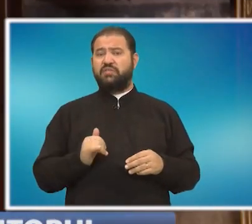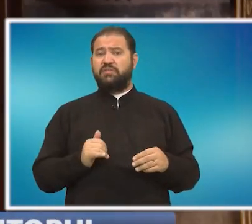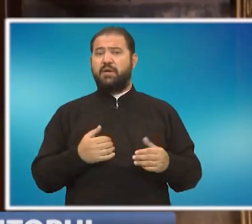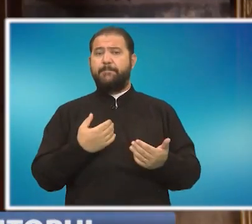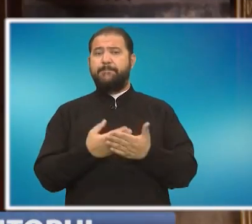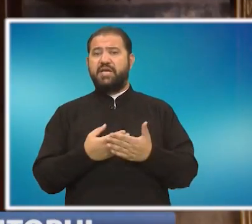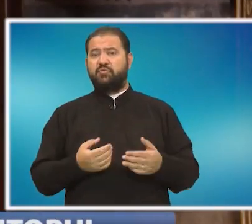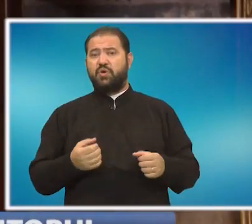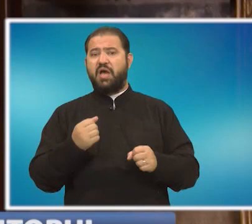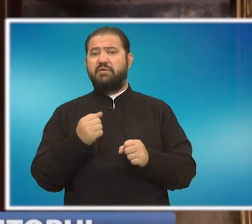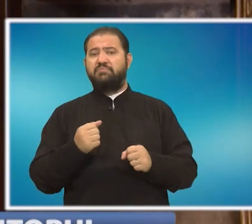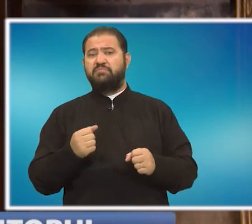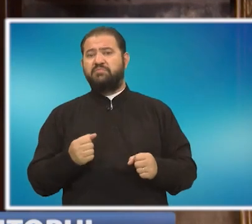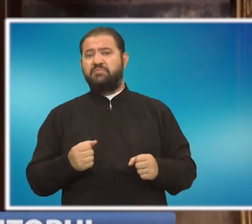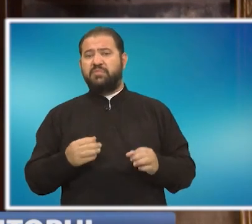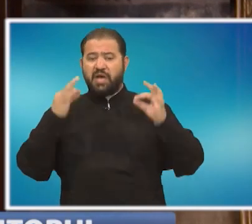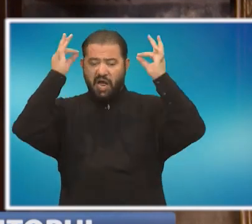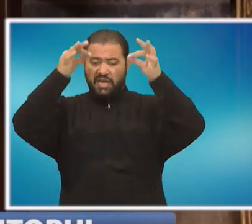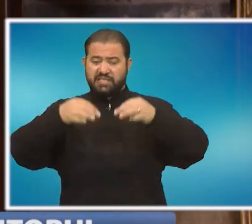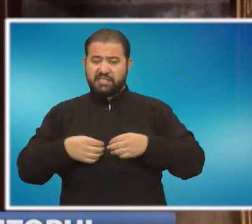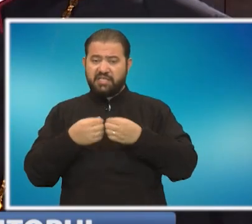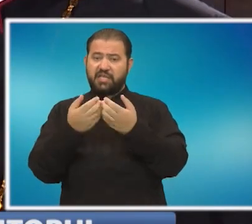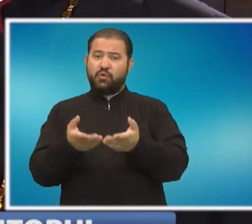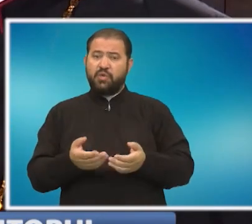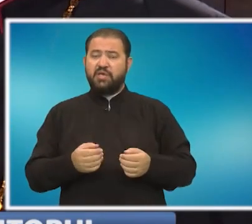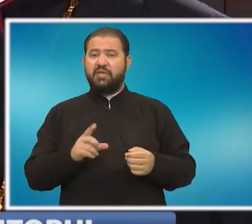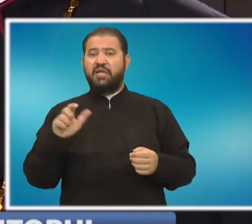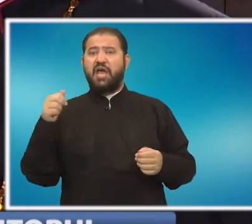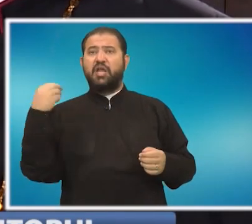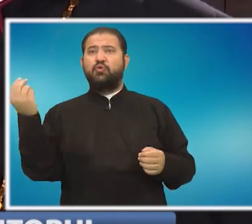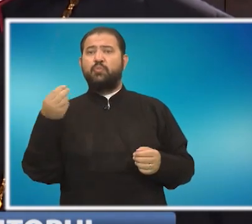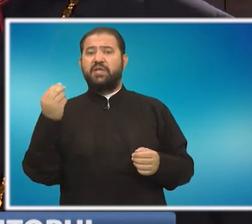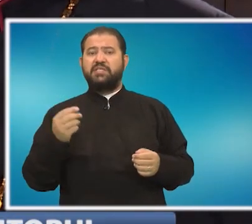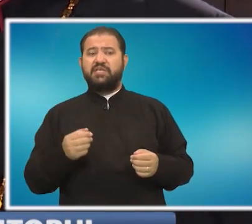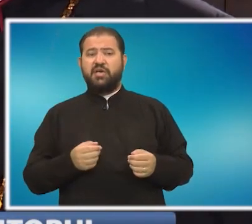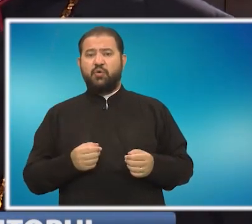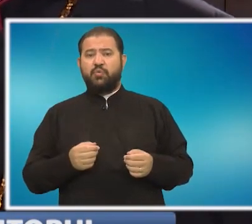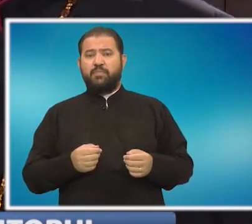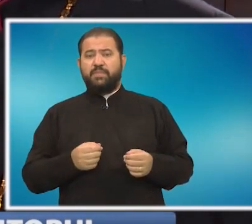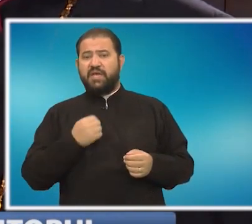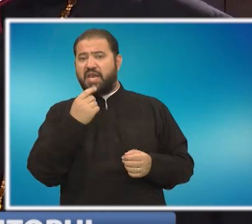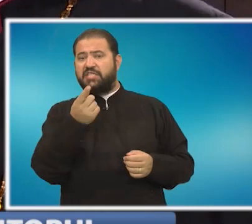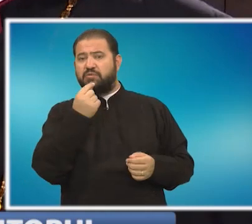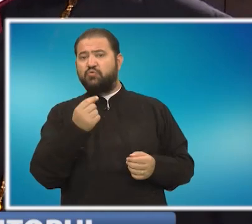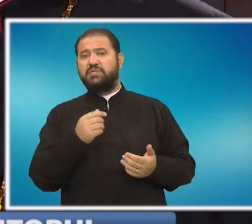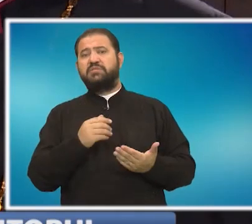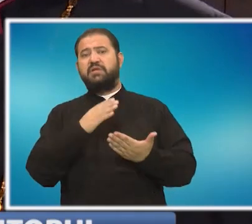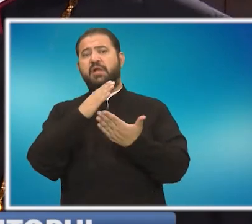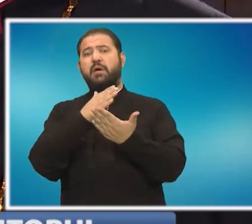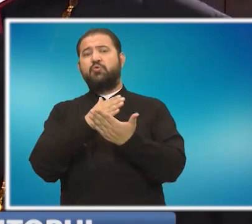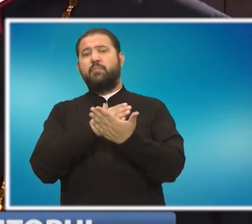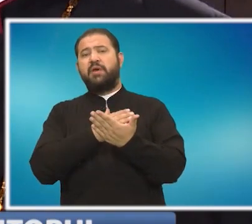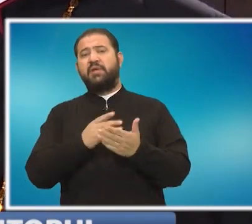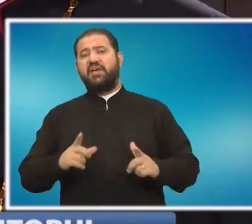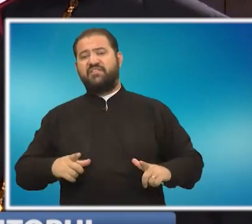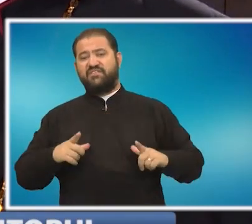cerere pentru a li se împlini anumite dorințe de suflet mântuitoare, zicem noi,